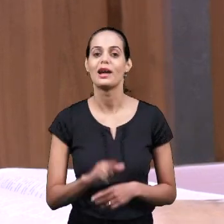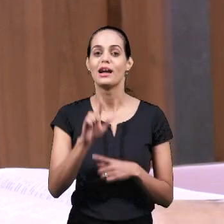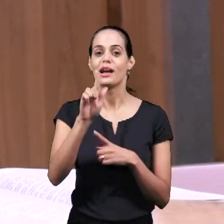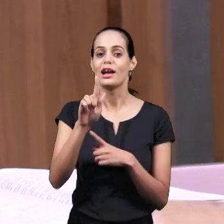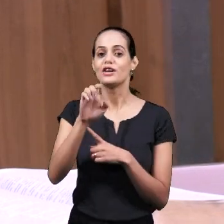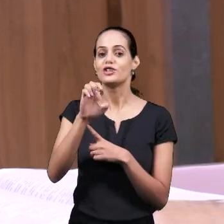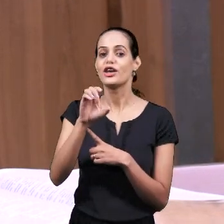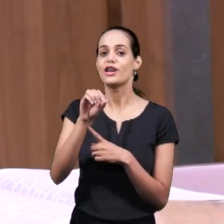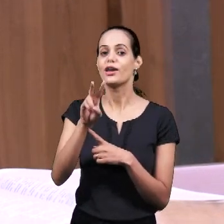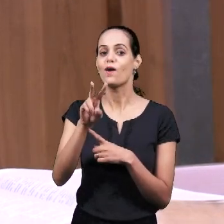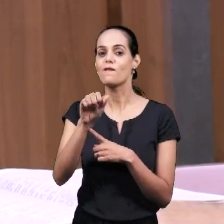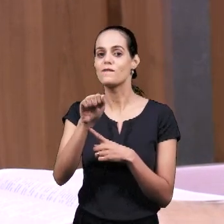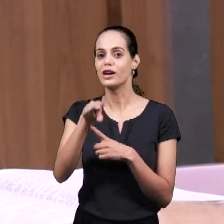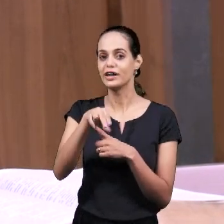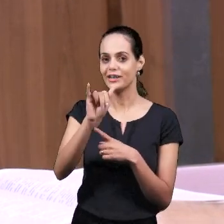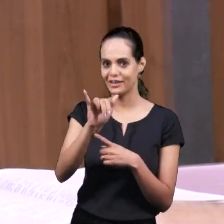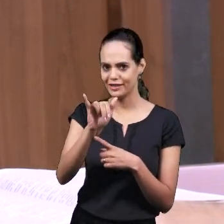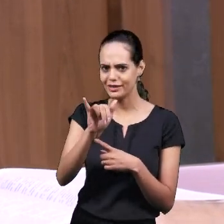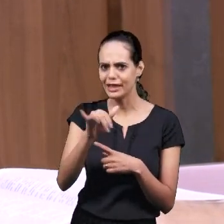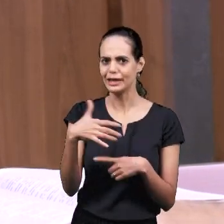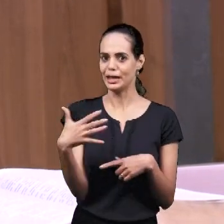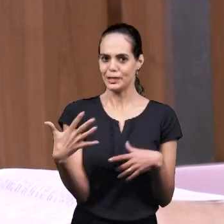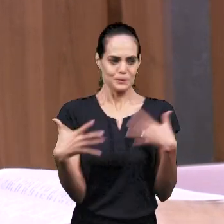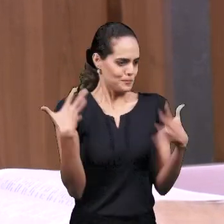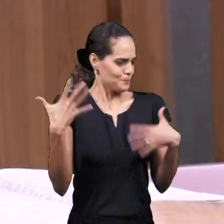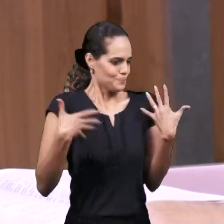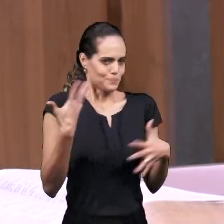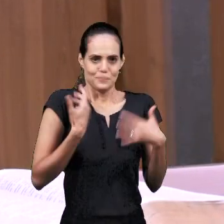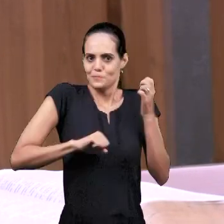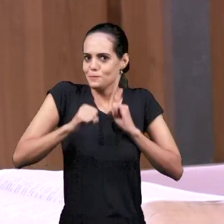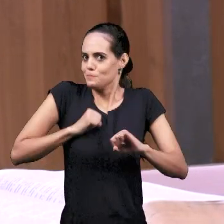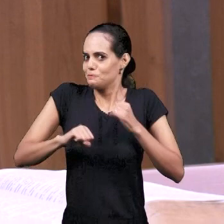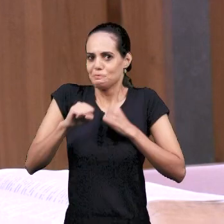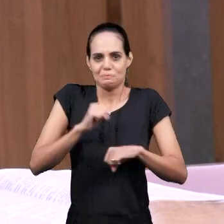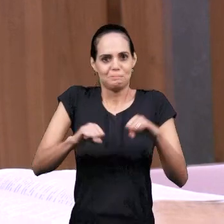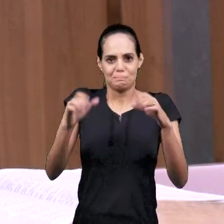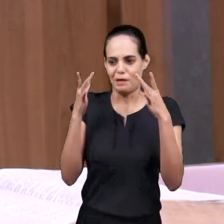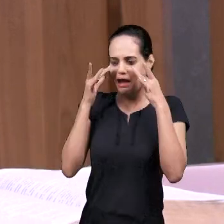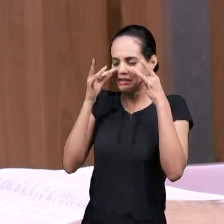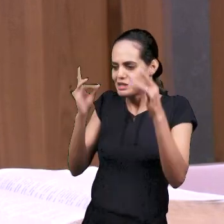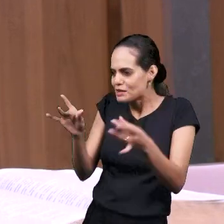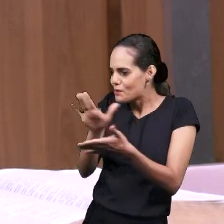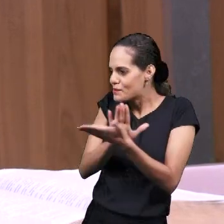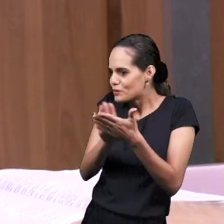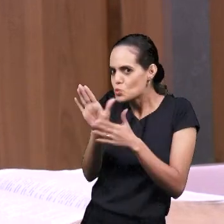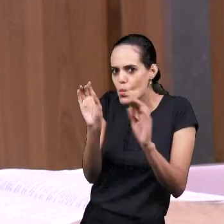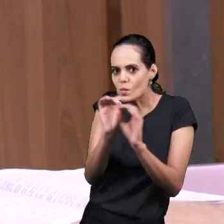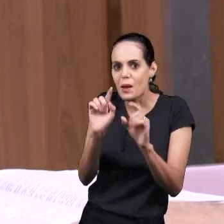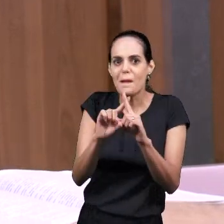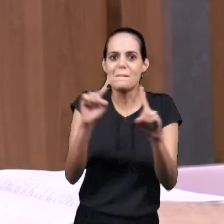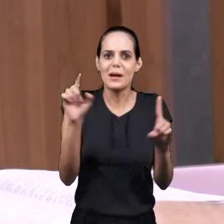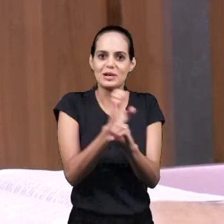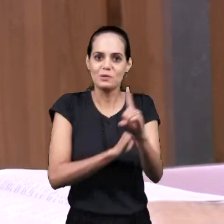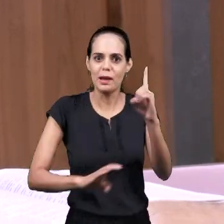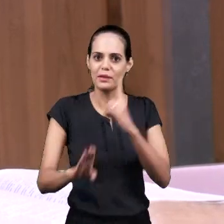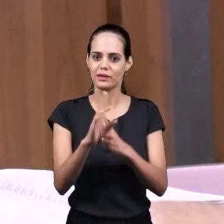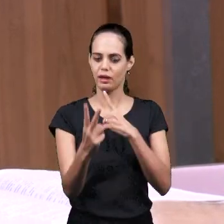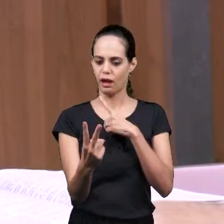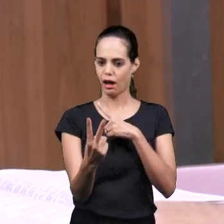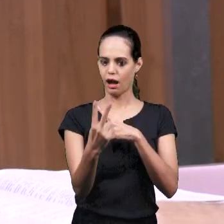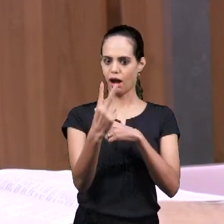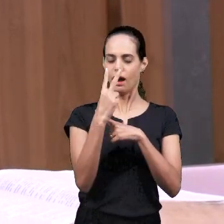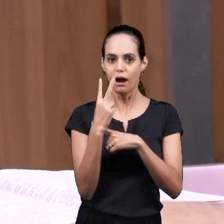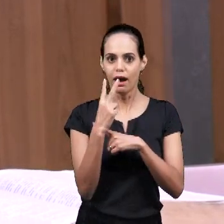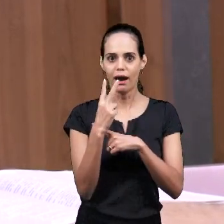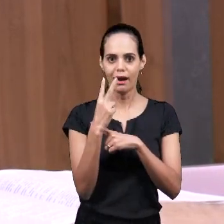Giovanni est un enfant qui était très hyperactif à l'église et beaucoup d'activités, ne faisait pas attention, mais avec l'école